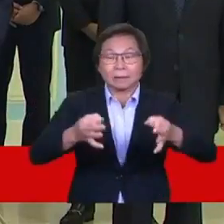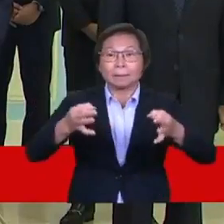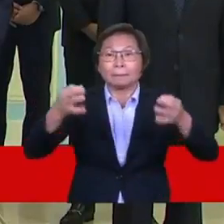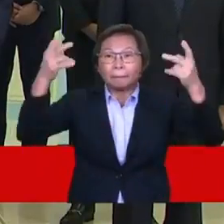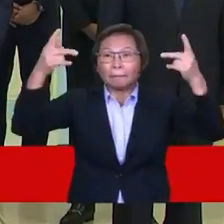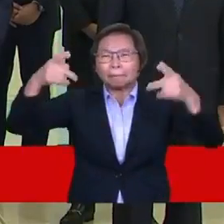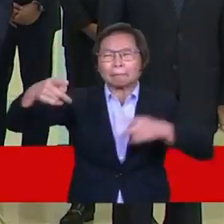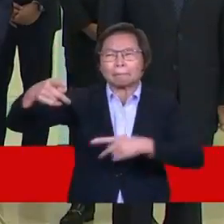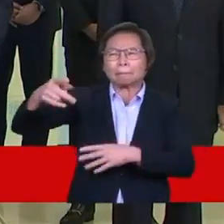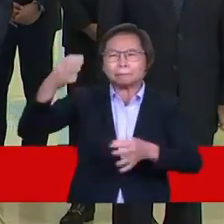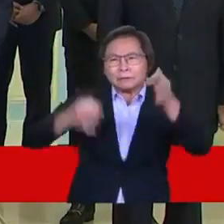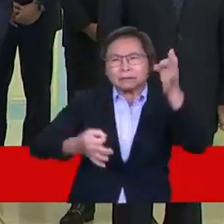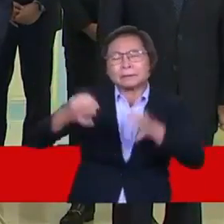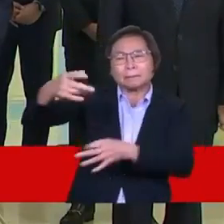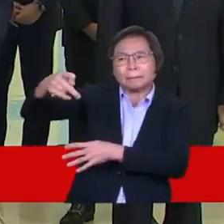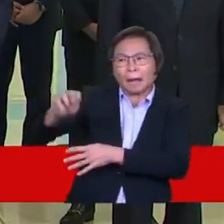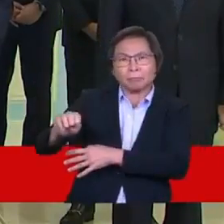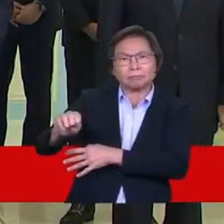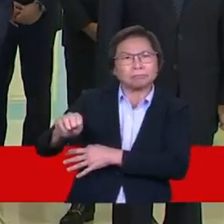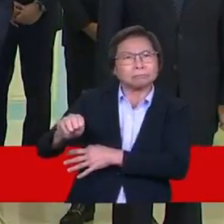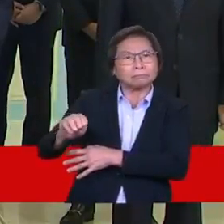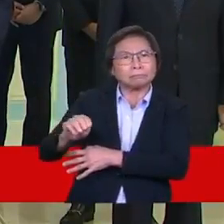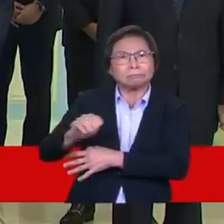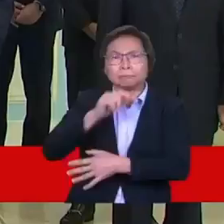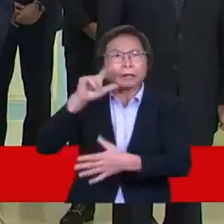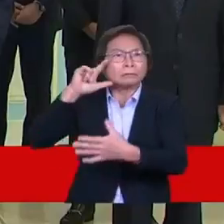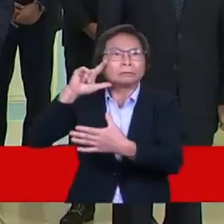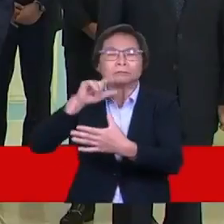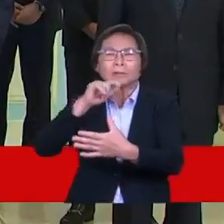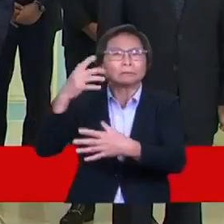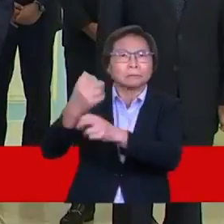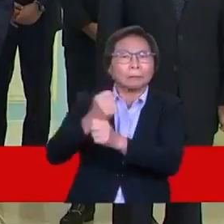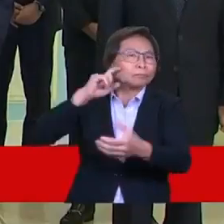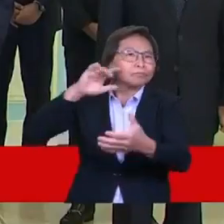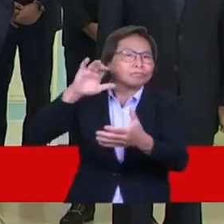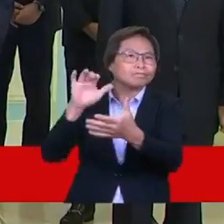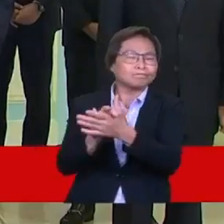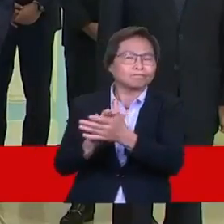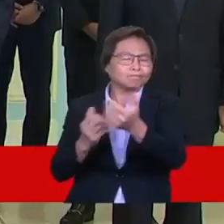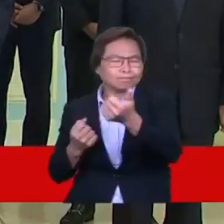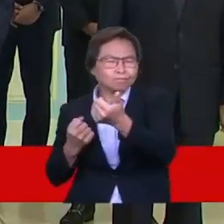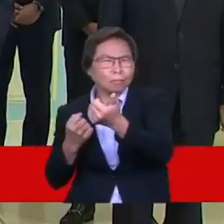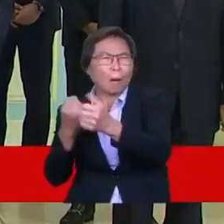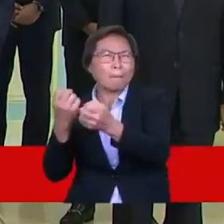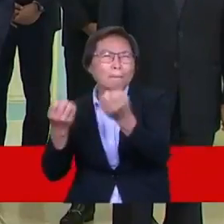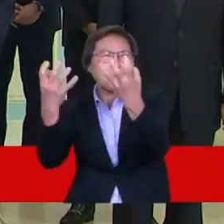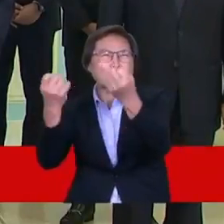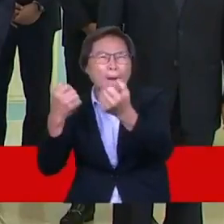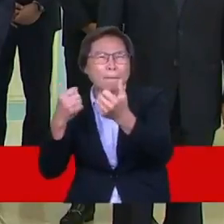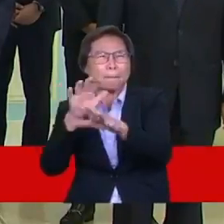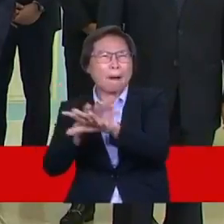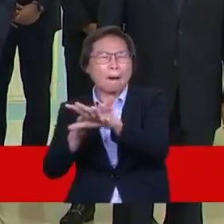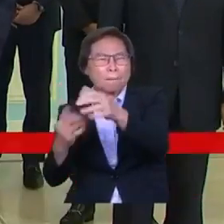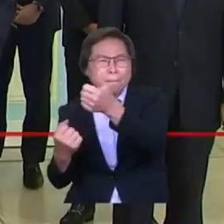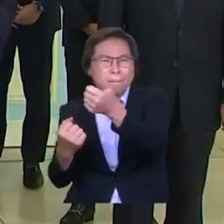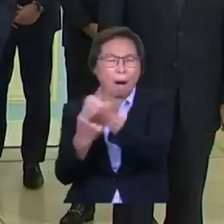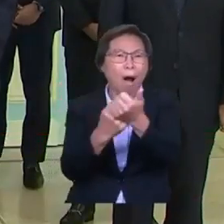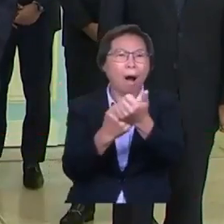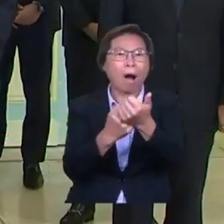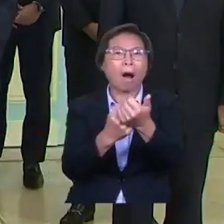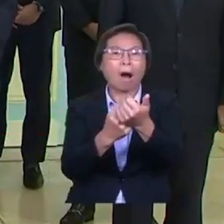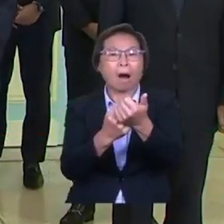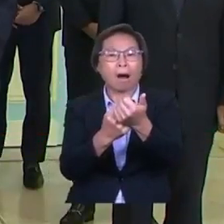Menteri tidak lagi mendapat kepercayaan menyoroti ahli dewan rakyat maka Perdana Menteri